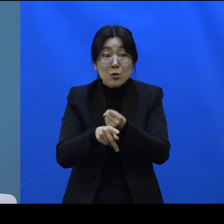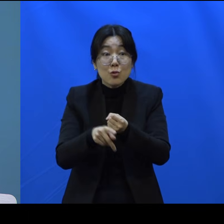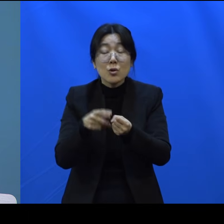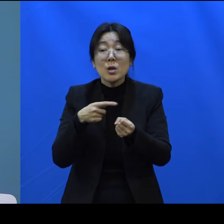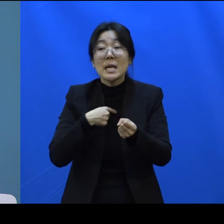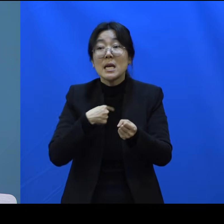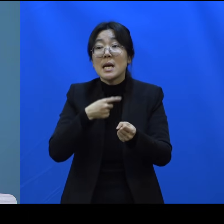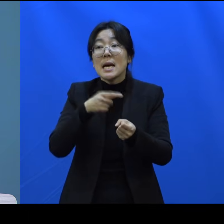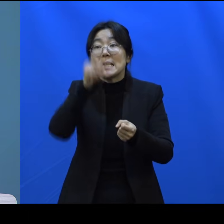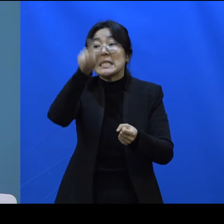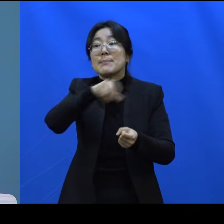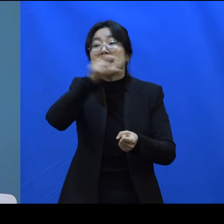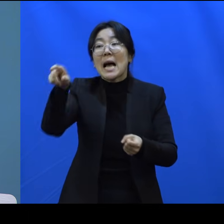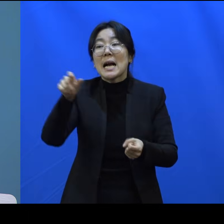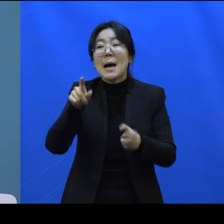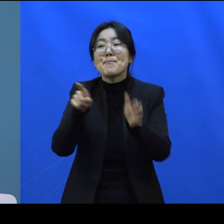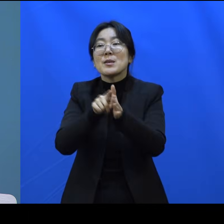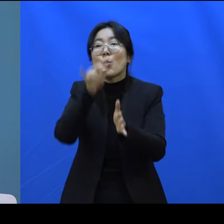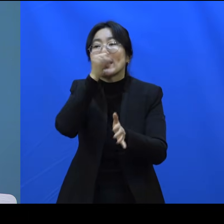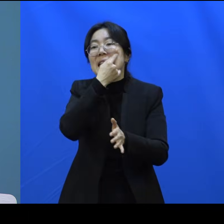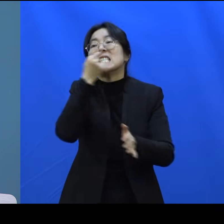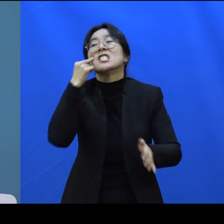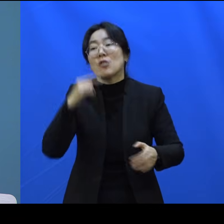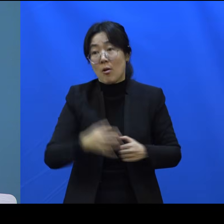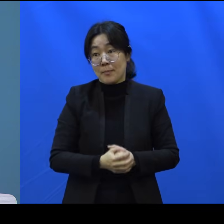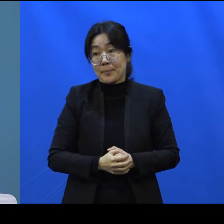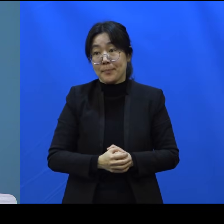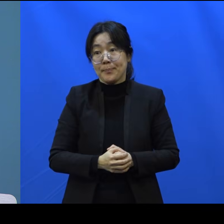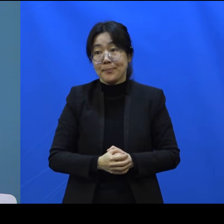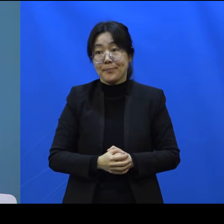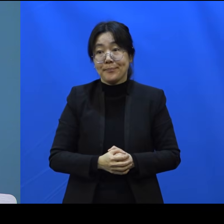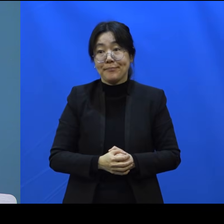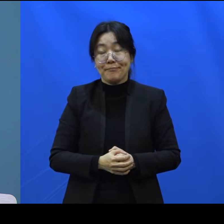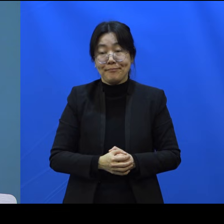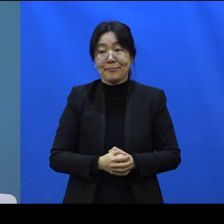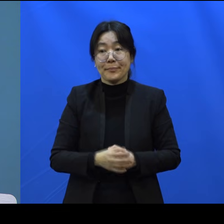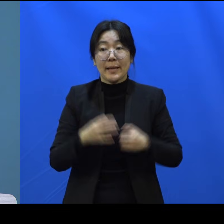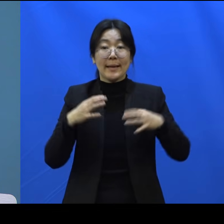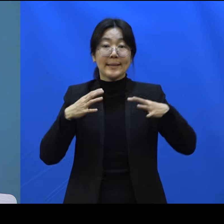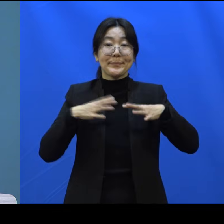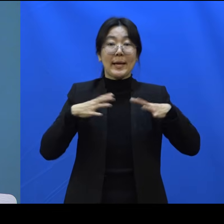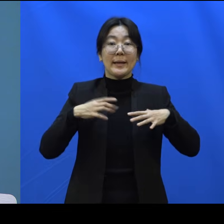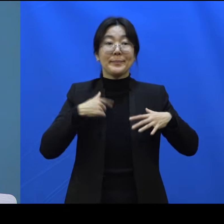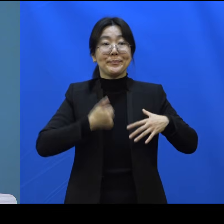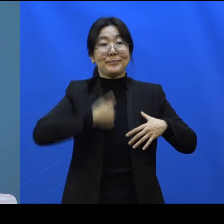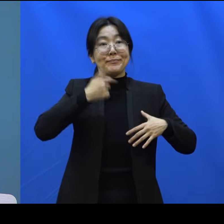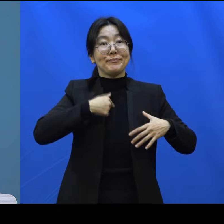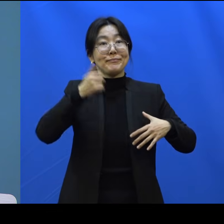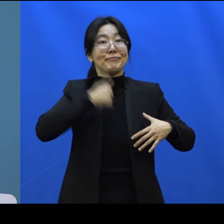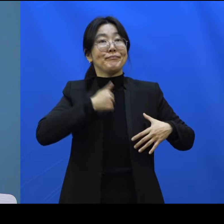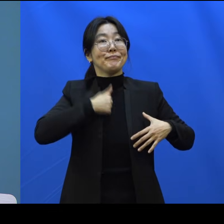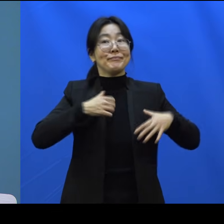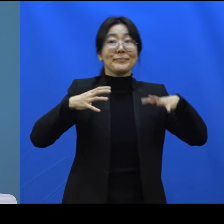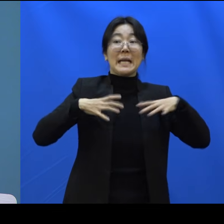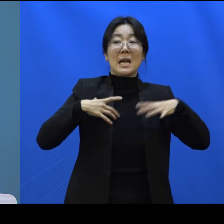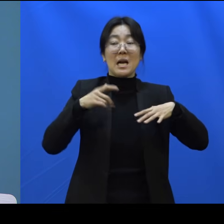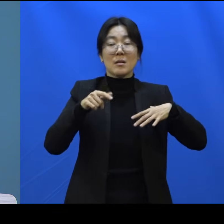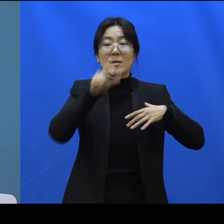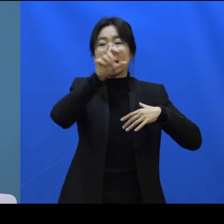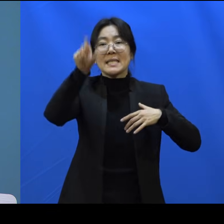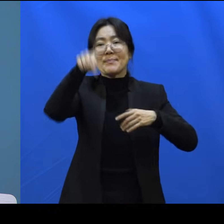왜? 그리스도의 복음이 우리를 사로잡고 있어야 돼요. 그러면 우리가 내